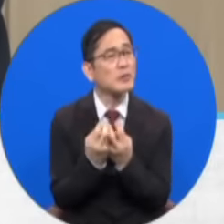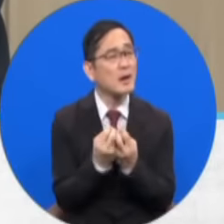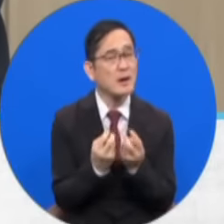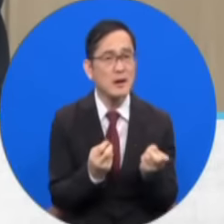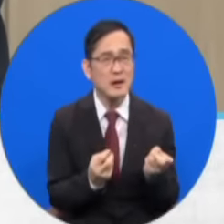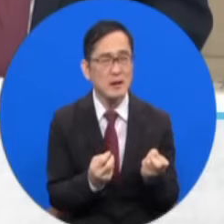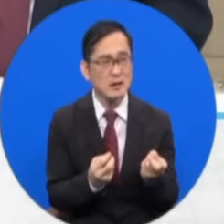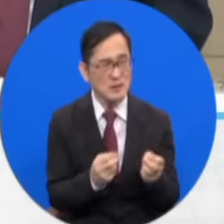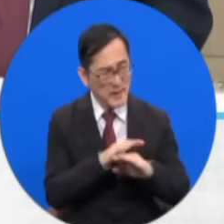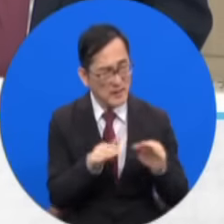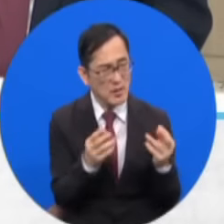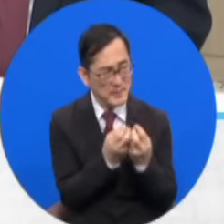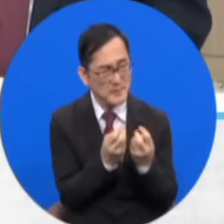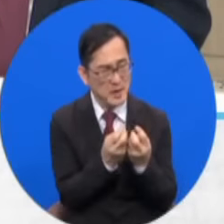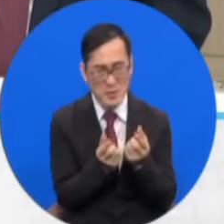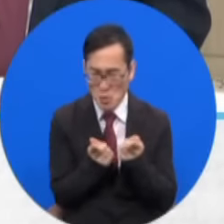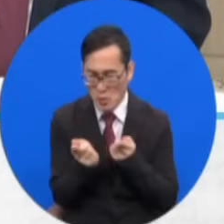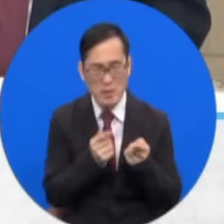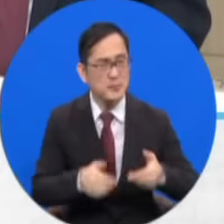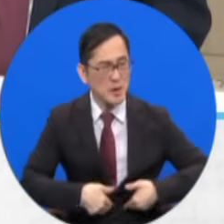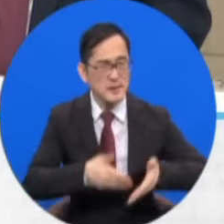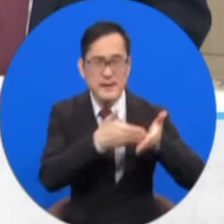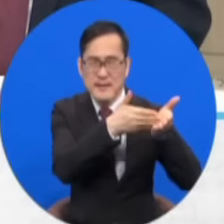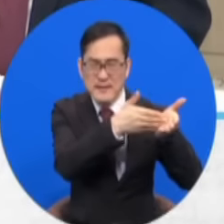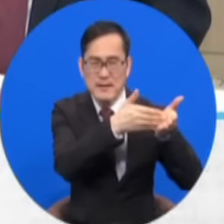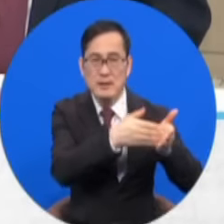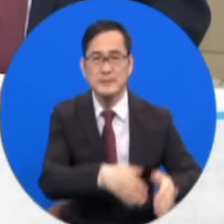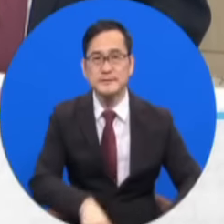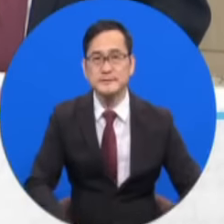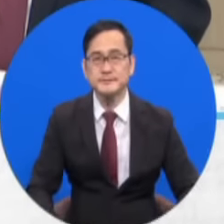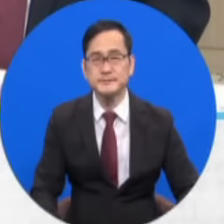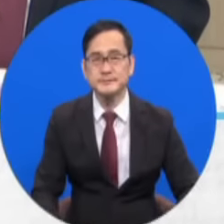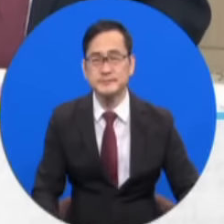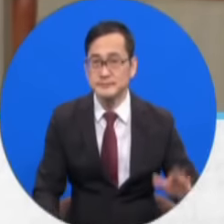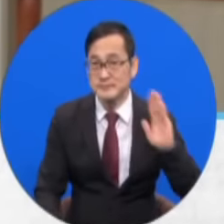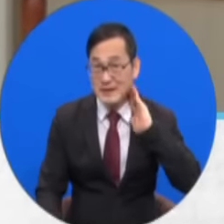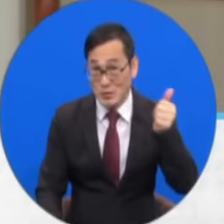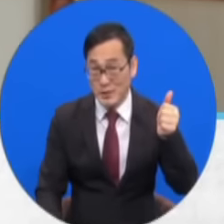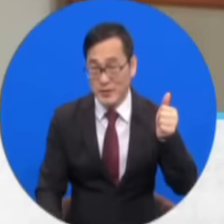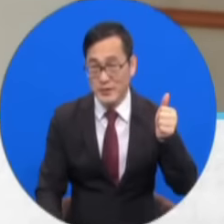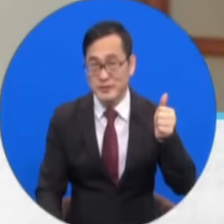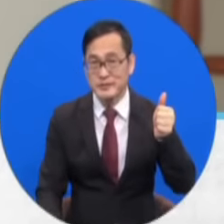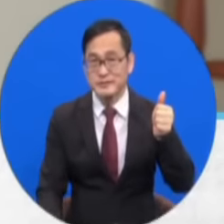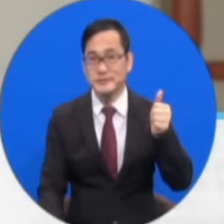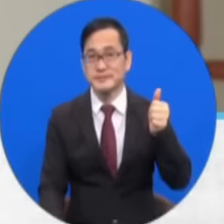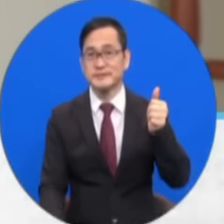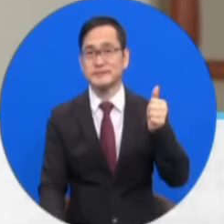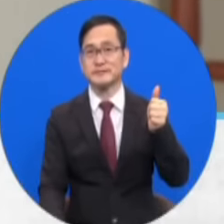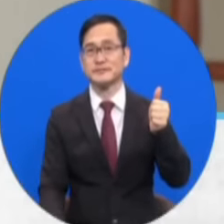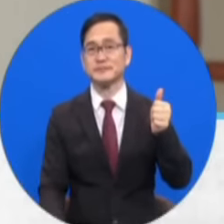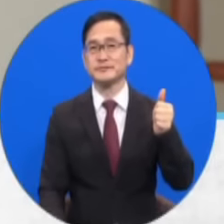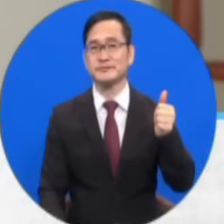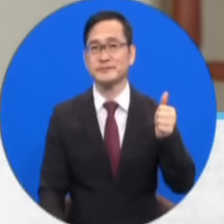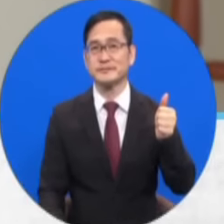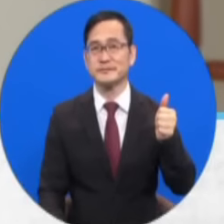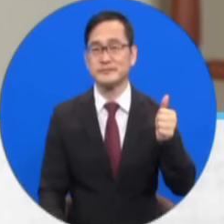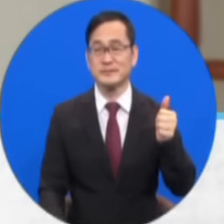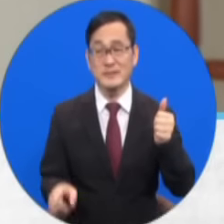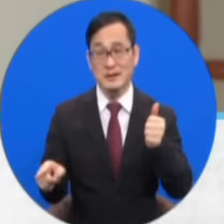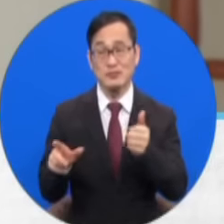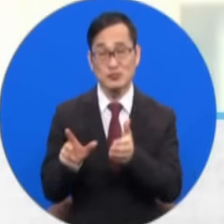시그널을 보내고 있는 것이 아닌가 전 이렇게 보여지고요 대통령께서 이제는 어 좀 통크게이 부분에